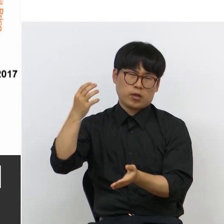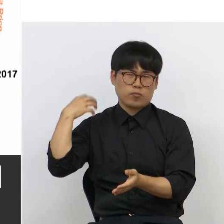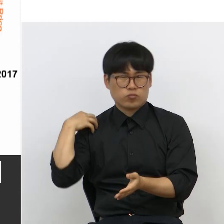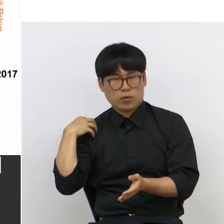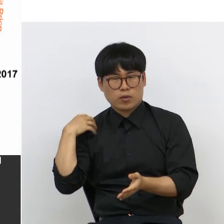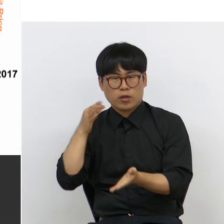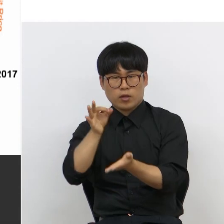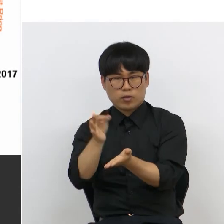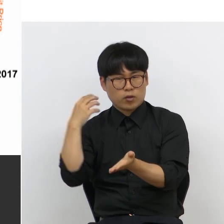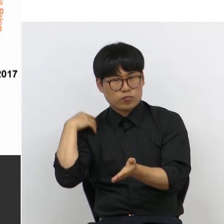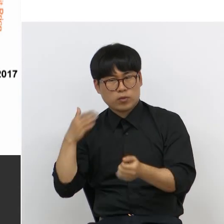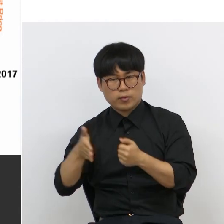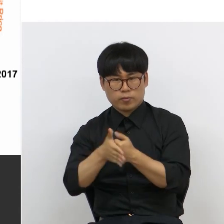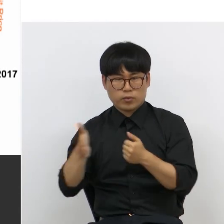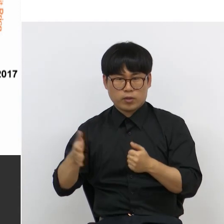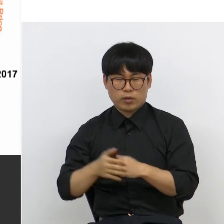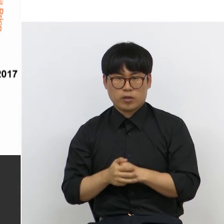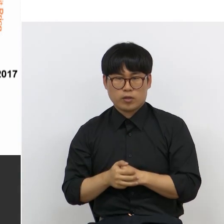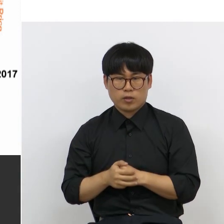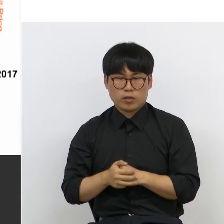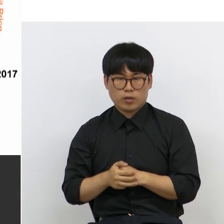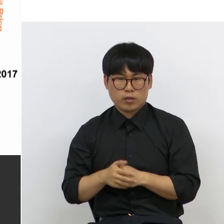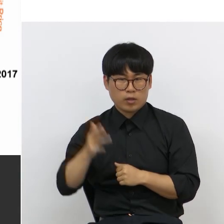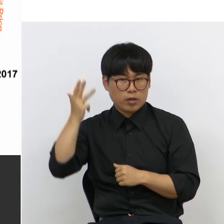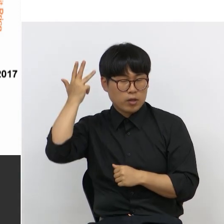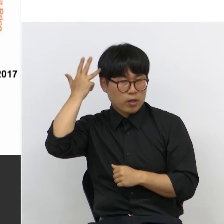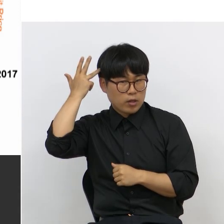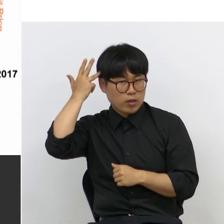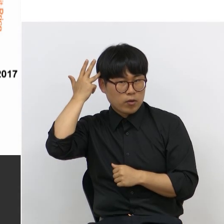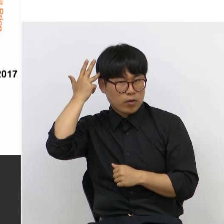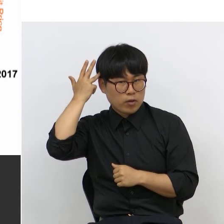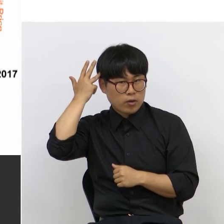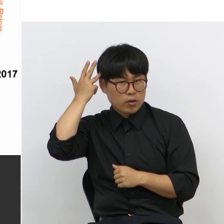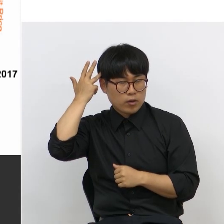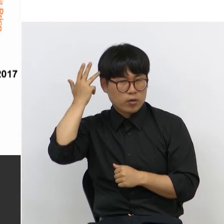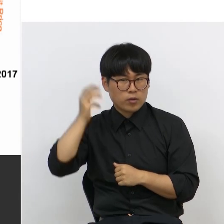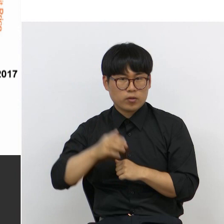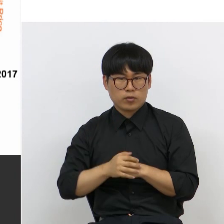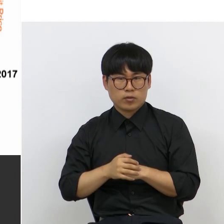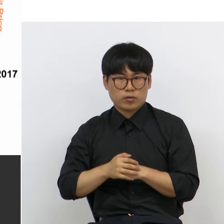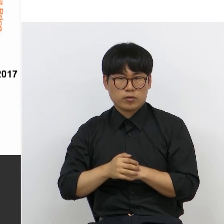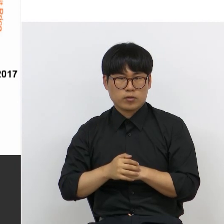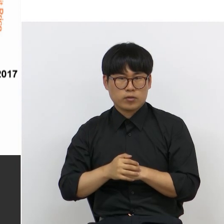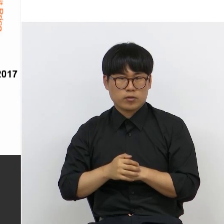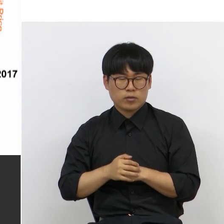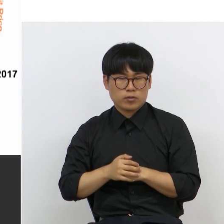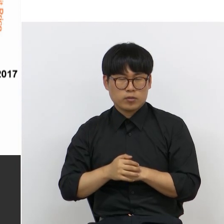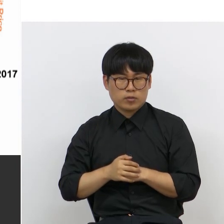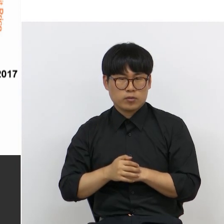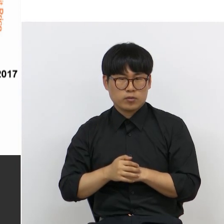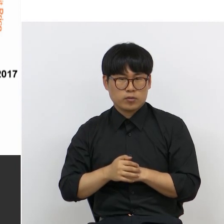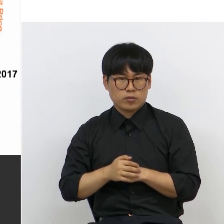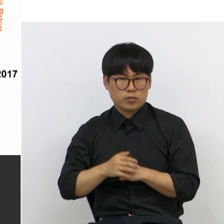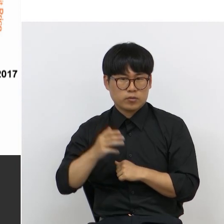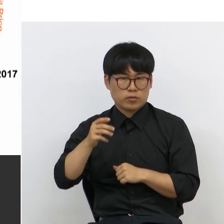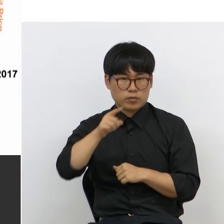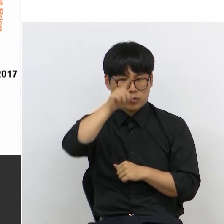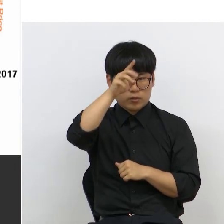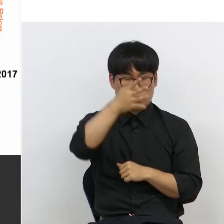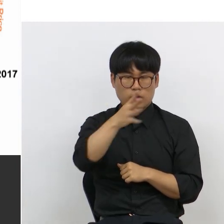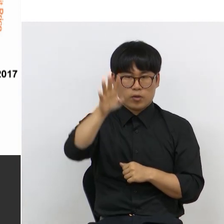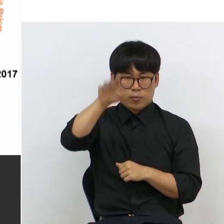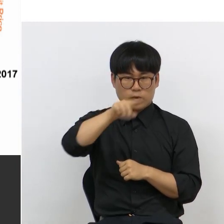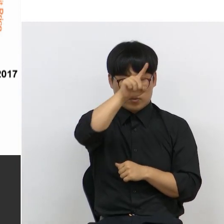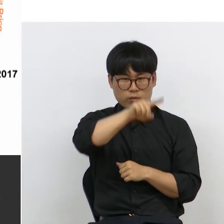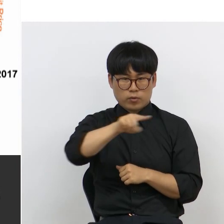이제 가격인데요. 인공화호가 1900 이렇게 여기 90년이라고 써있는데 우리나라도 88년에 처음 시작했지만 인공화호가